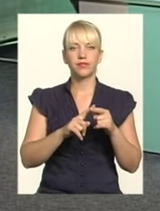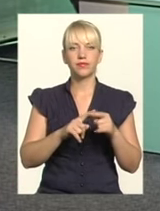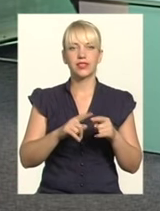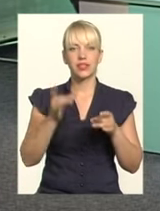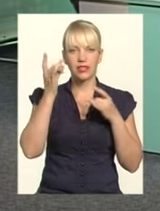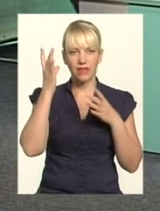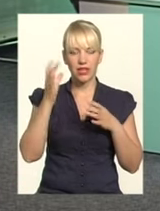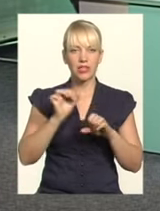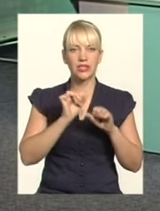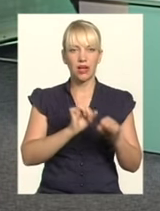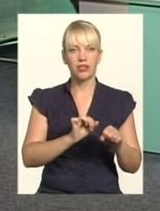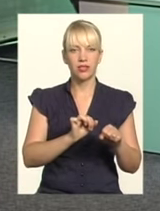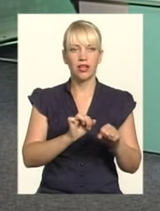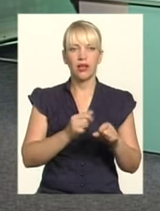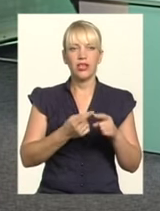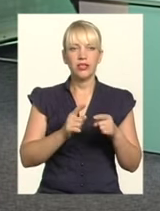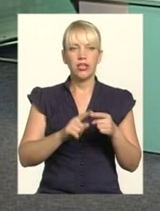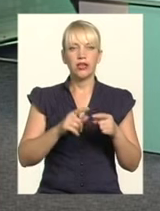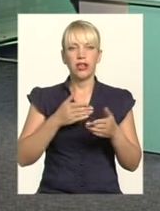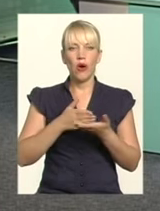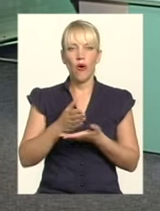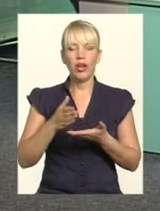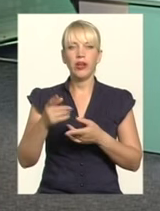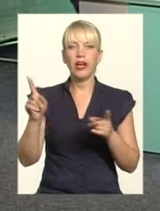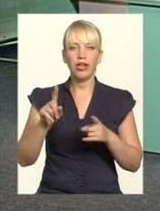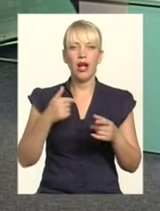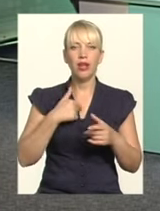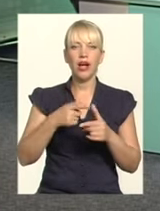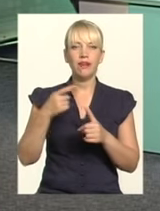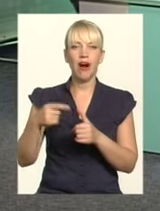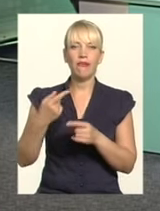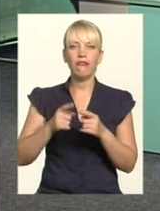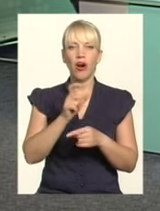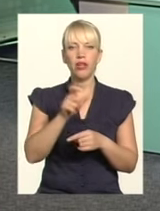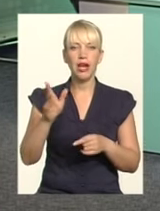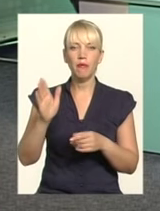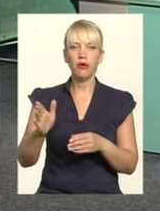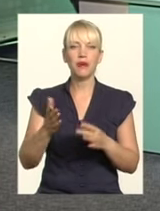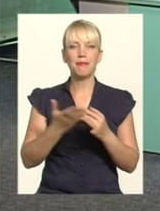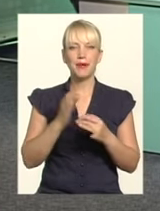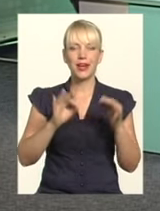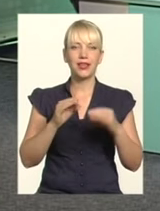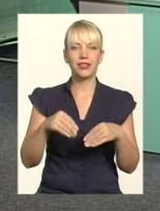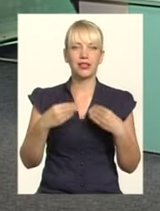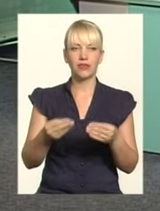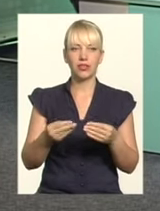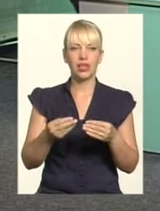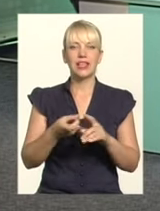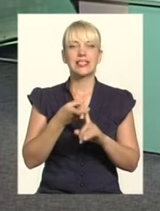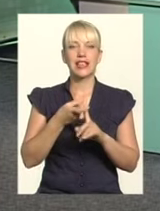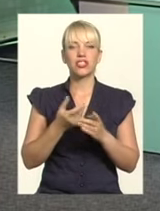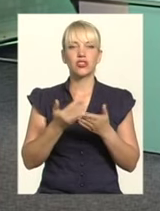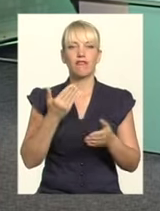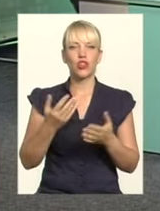захист. От я з цієї категорії, яких назвав, вони будуть, їм будуть пільги надаватися в залежності від